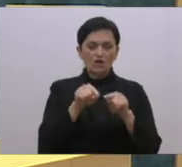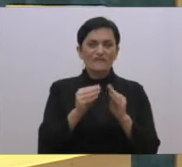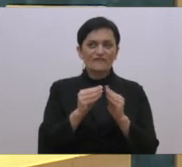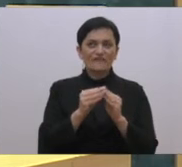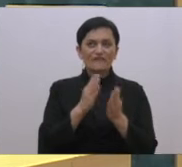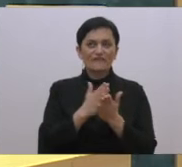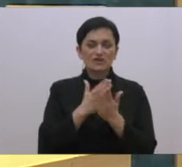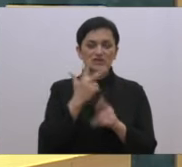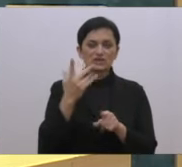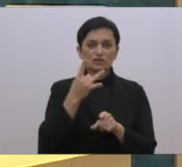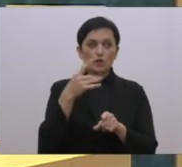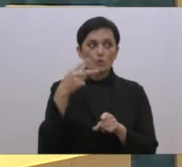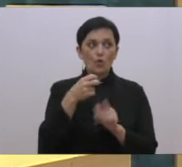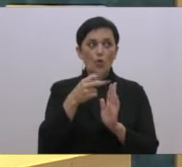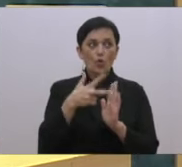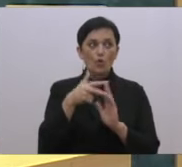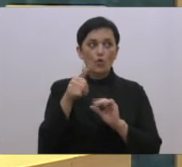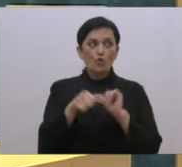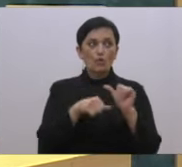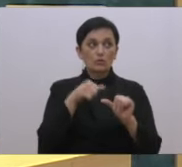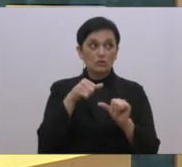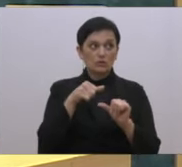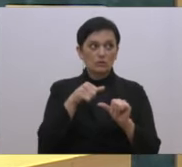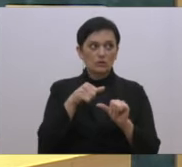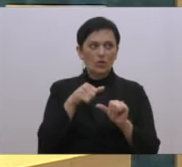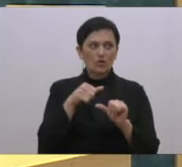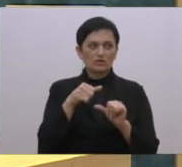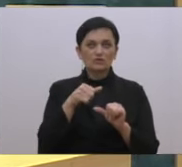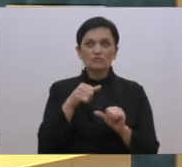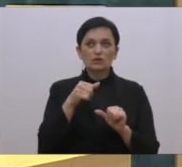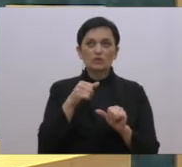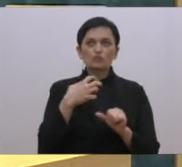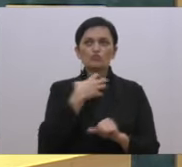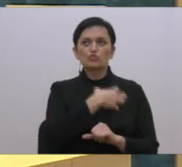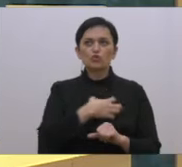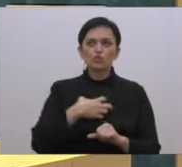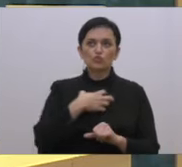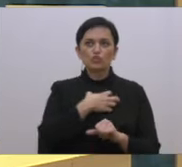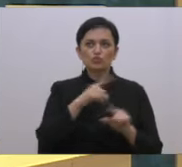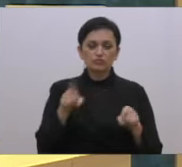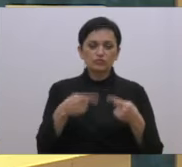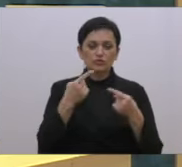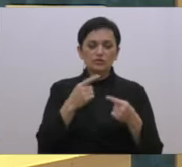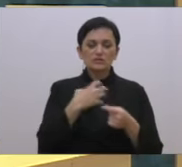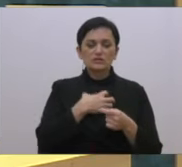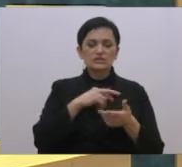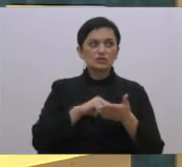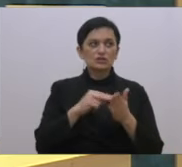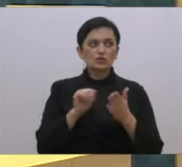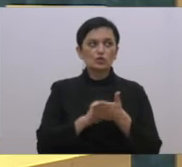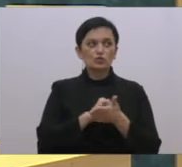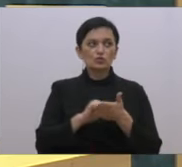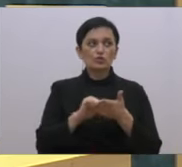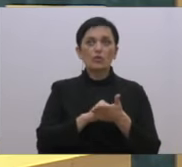მაგრამ 2018 წლიდან არ განუახლებია არც ერთი ფუძემდებლური სტრატეგიული დოკუმენტი ეროვნული